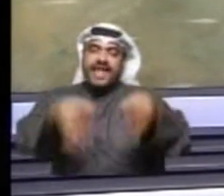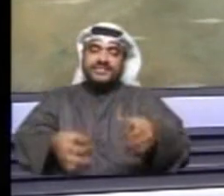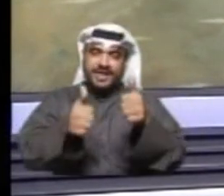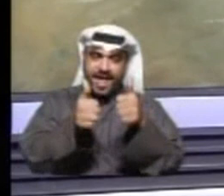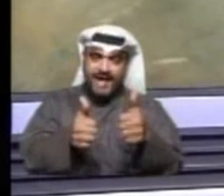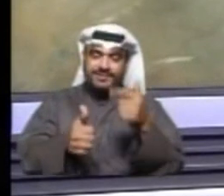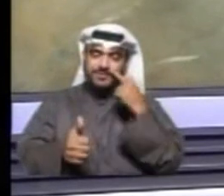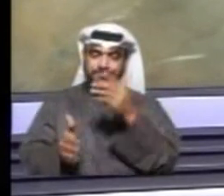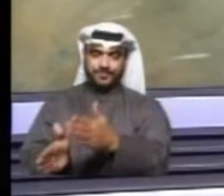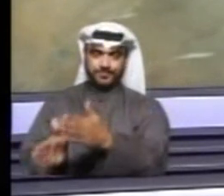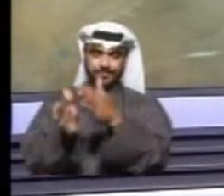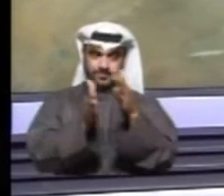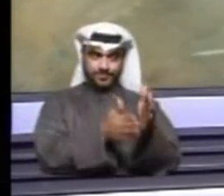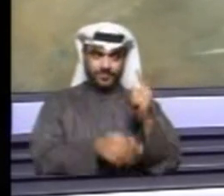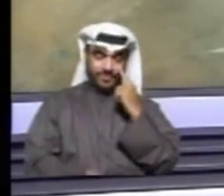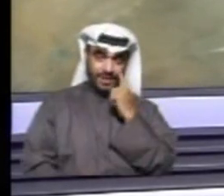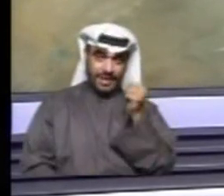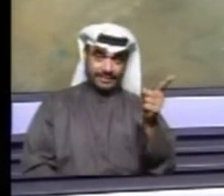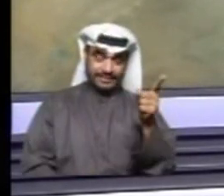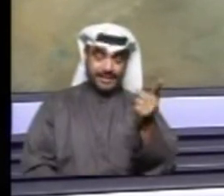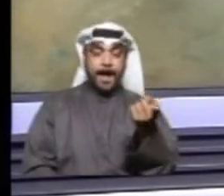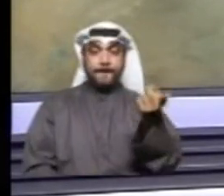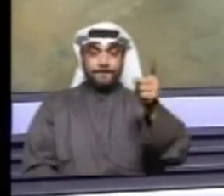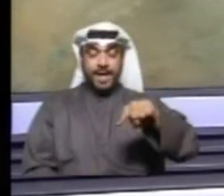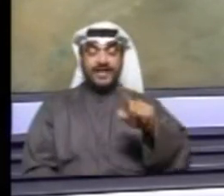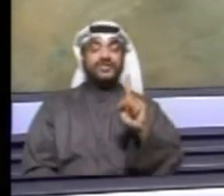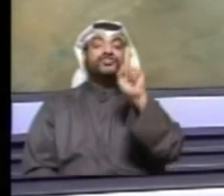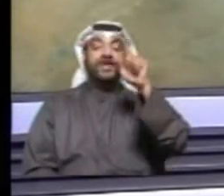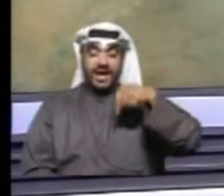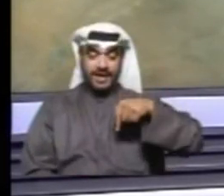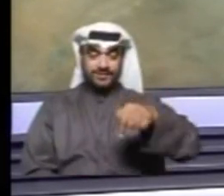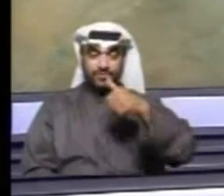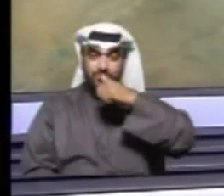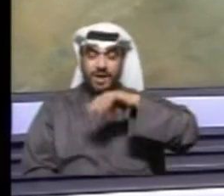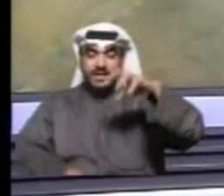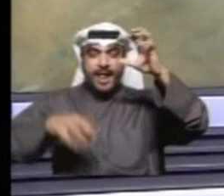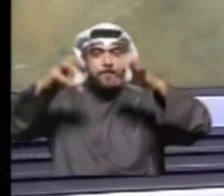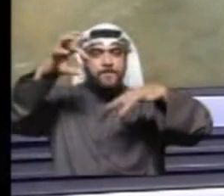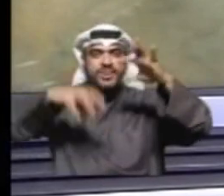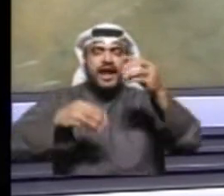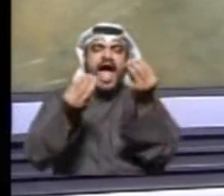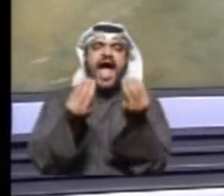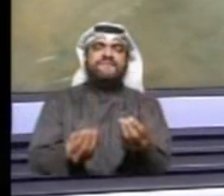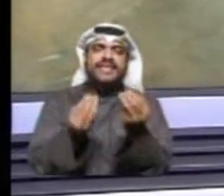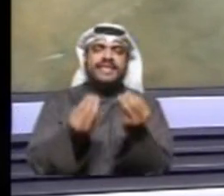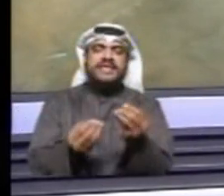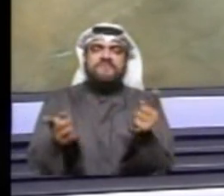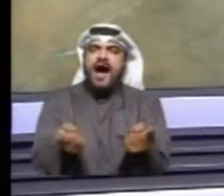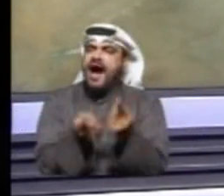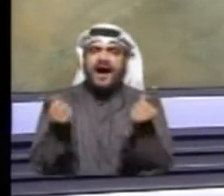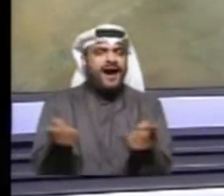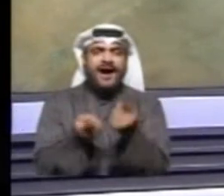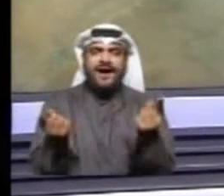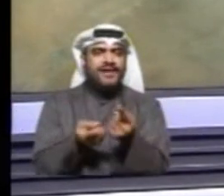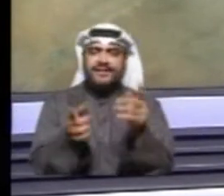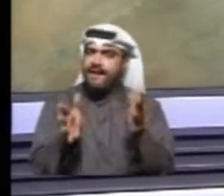غربي مساء يوم الغد، بإذن الله تتراجع تدريجيا فرص الأمطار حتى نهاية اليوم. فرص الأمطار راح تكون خفيفة ومتفرقة، أمطار عادية جدا